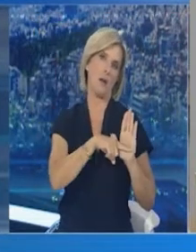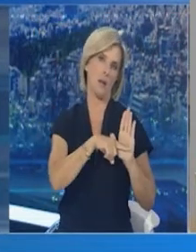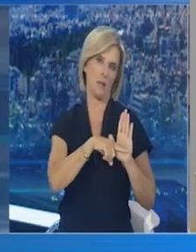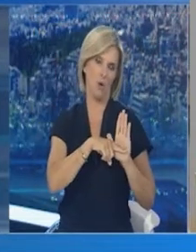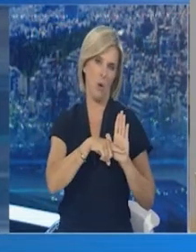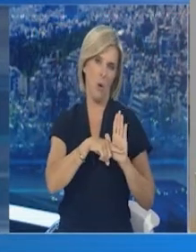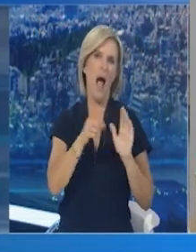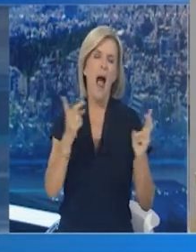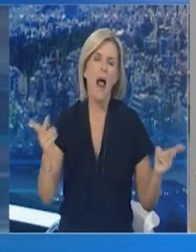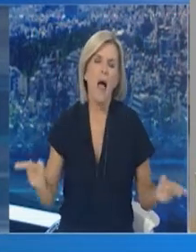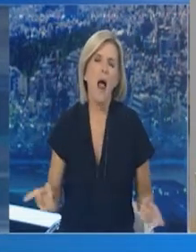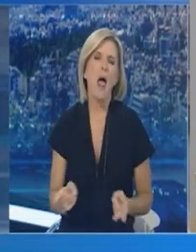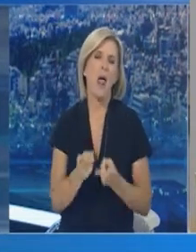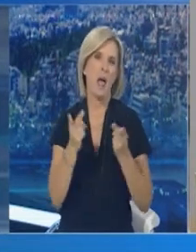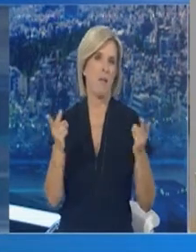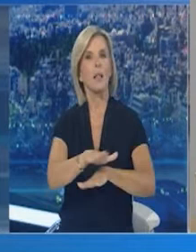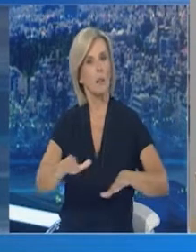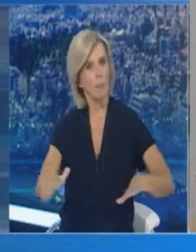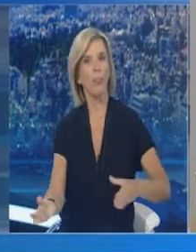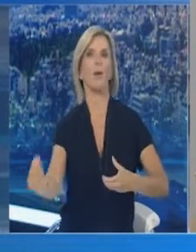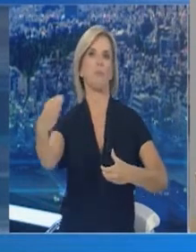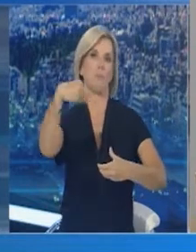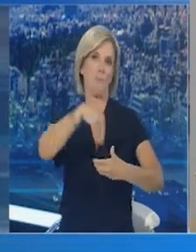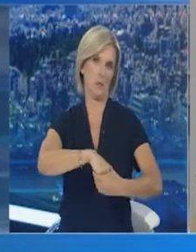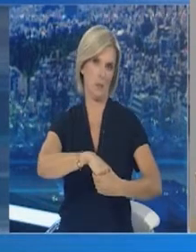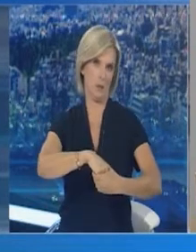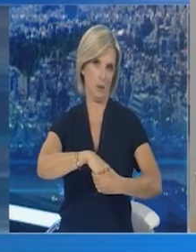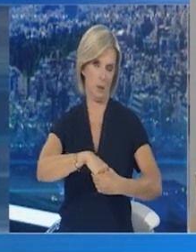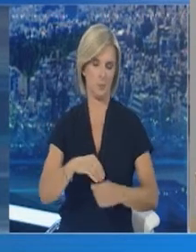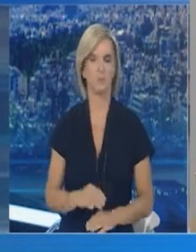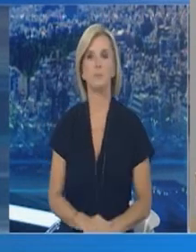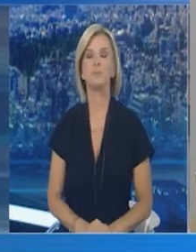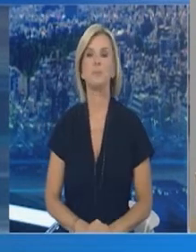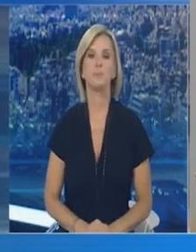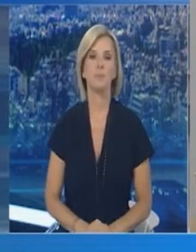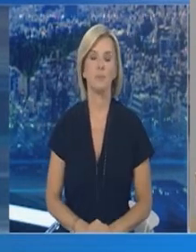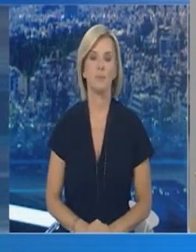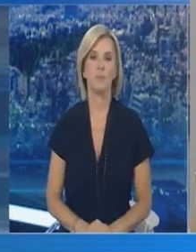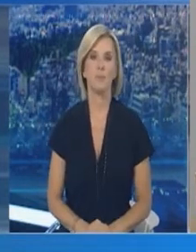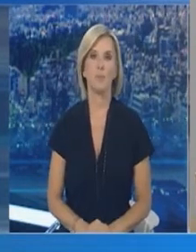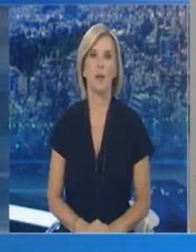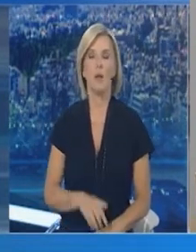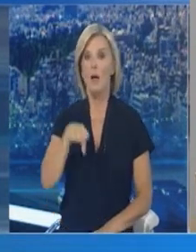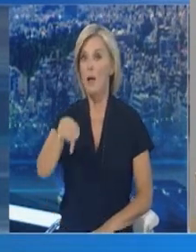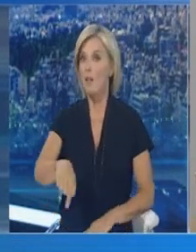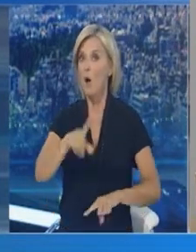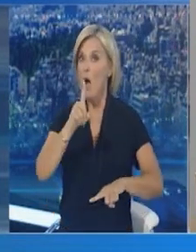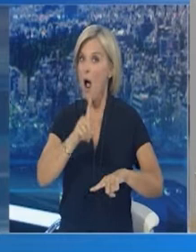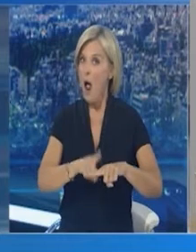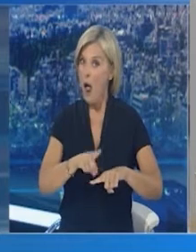κατάσταση, αυτοπεριοριζόμενη και με καλή έκβαση. Με βάση τα επιδημιολογικά δεδομένα της χώρας μας